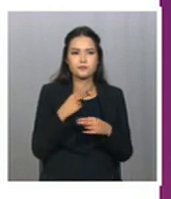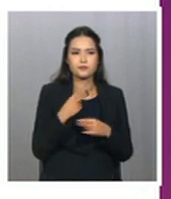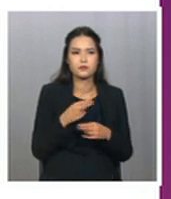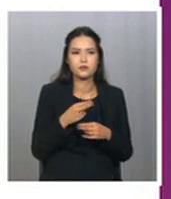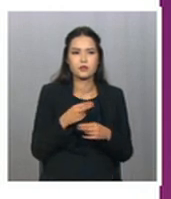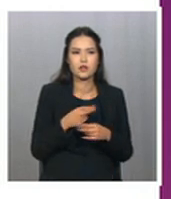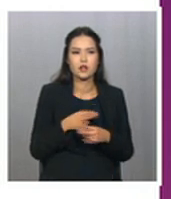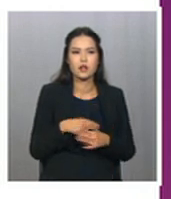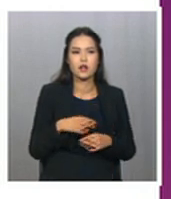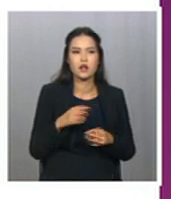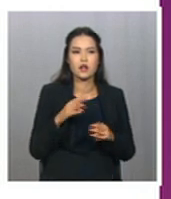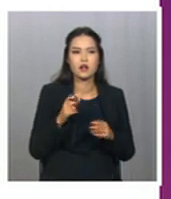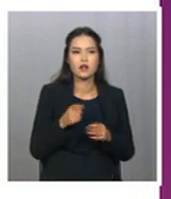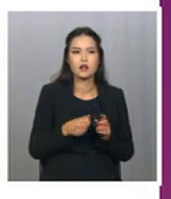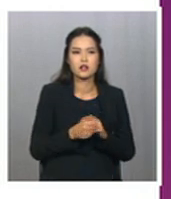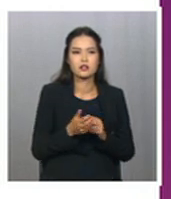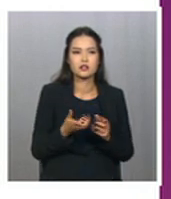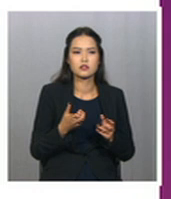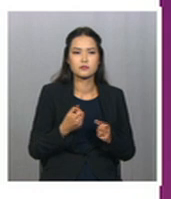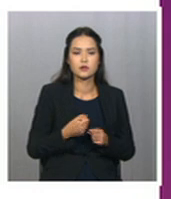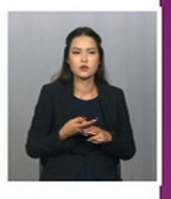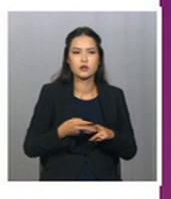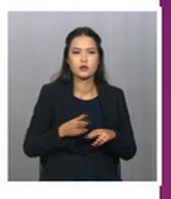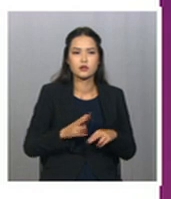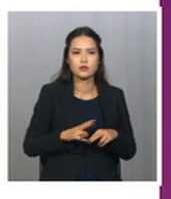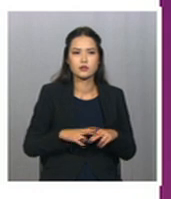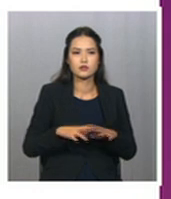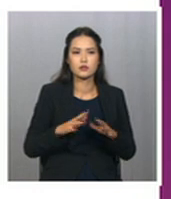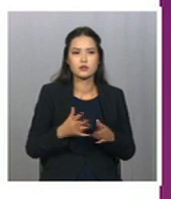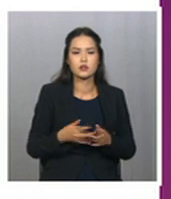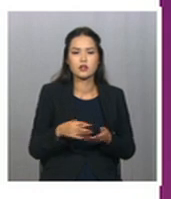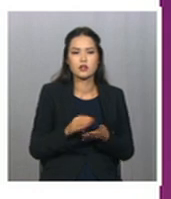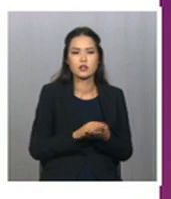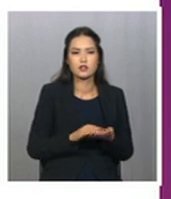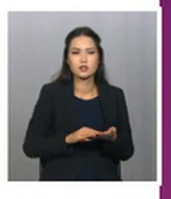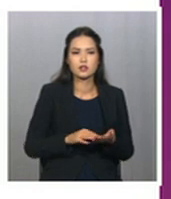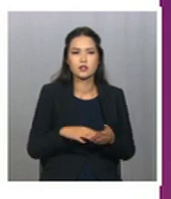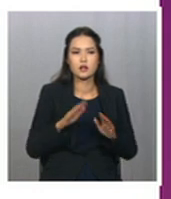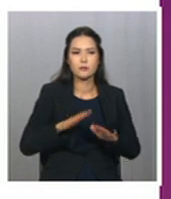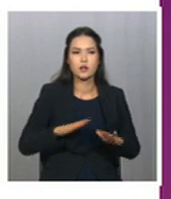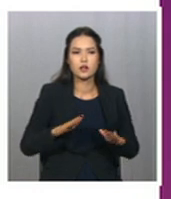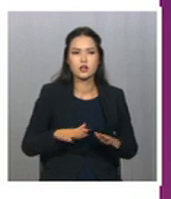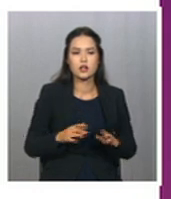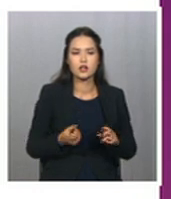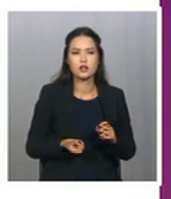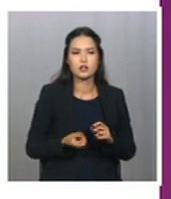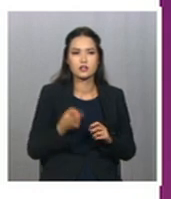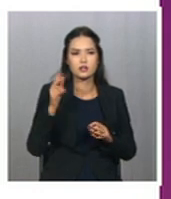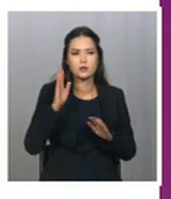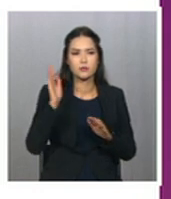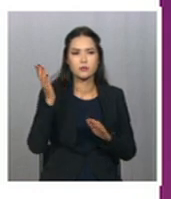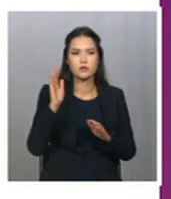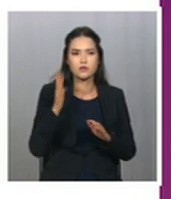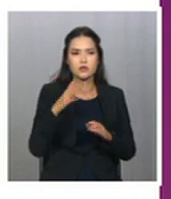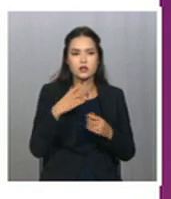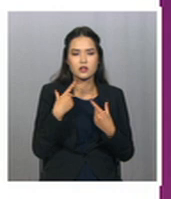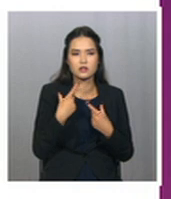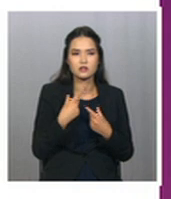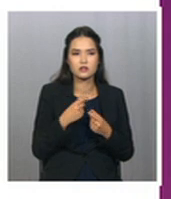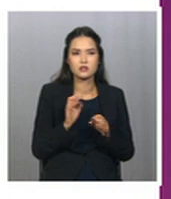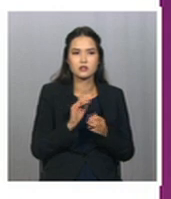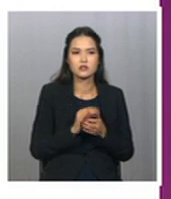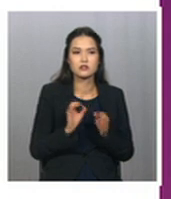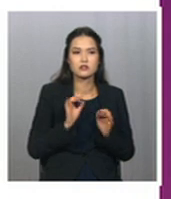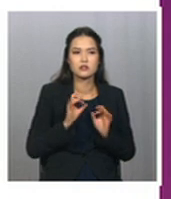келіп, өзінің азмаз білімімен балалардың зердесін ашып, болашағын баянды етпек болған